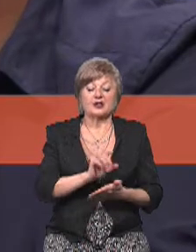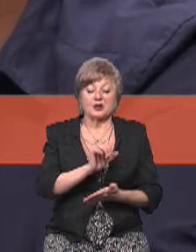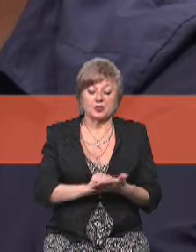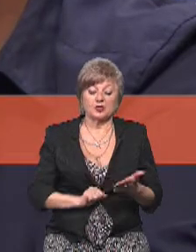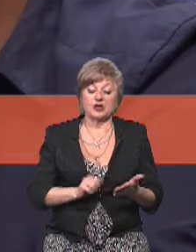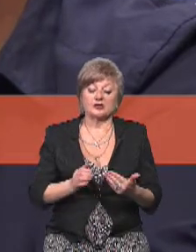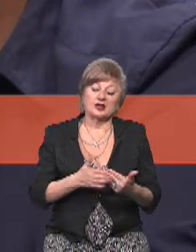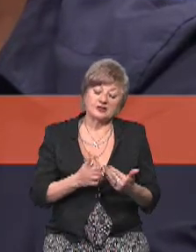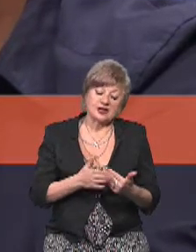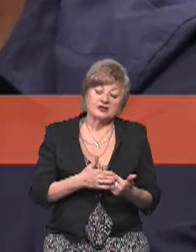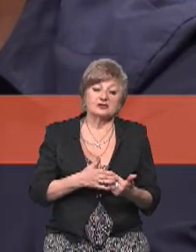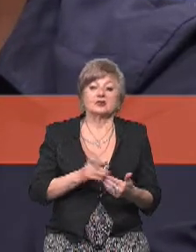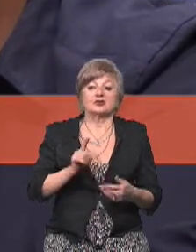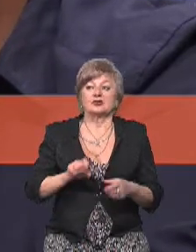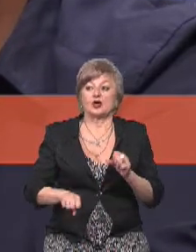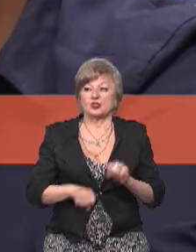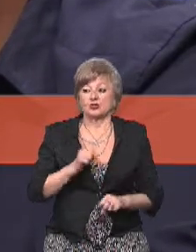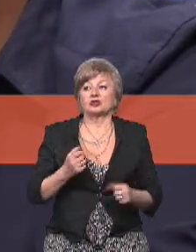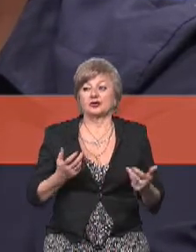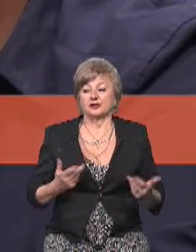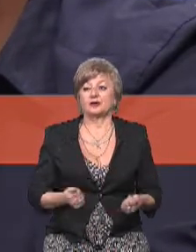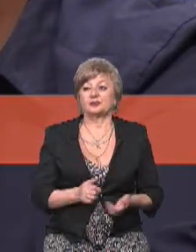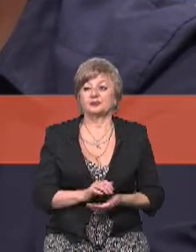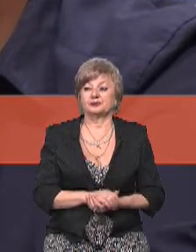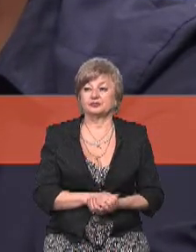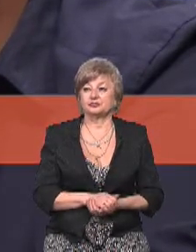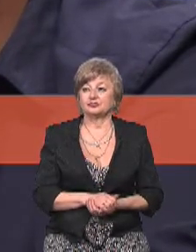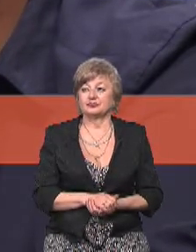порушників. Так.